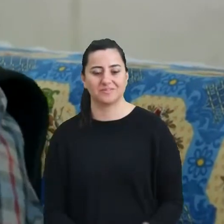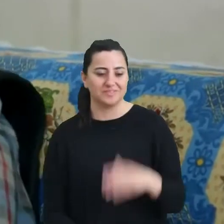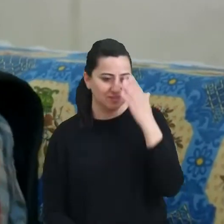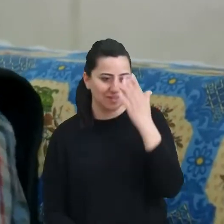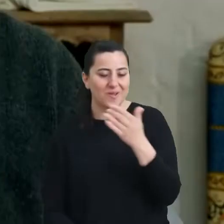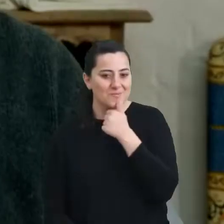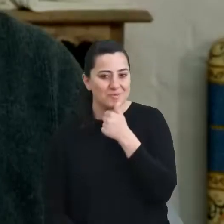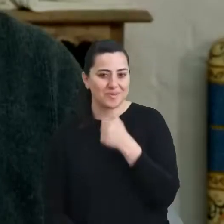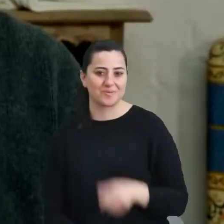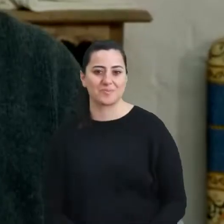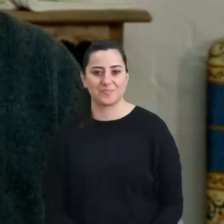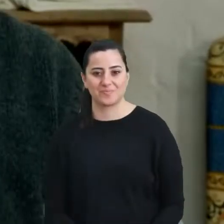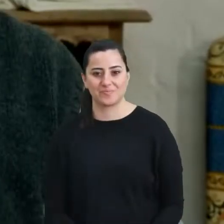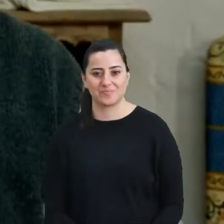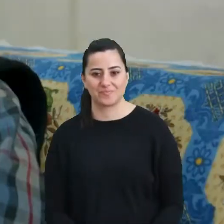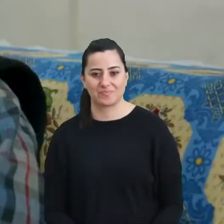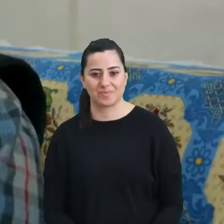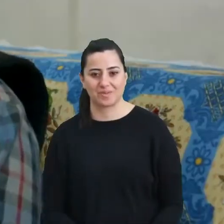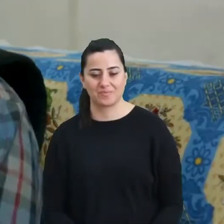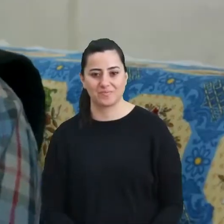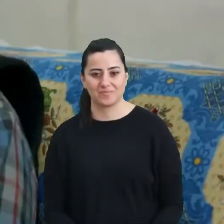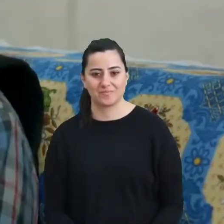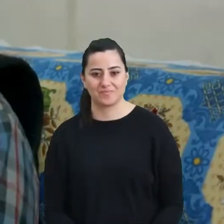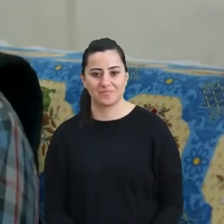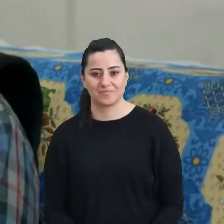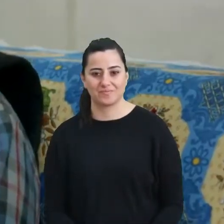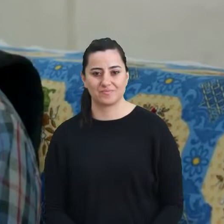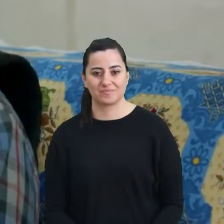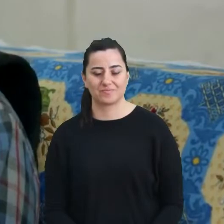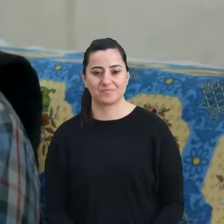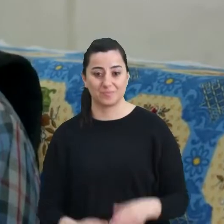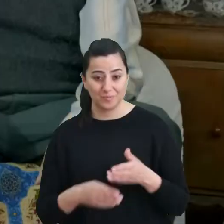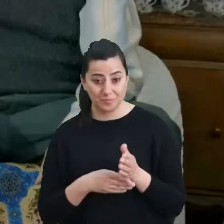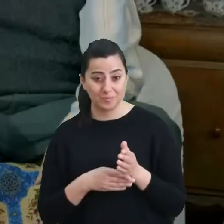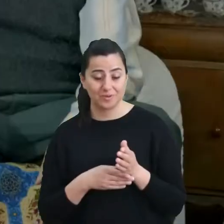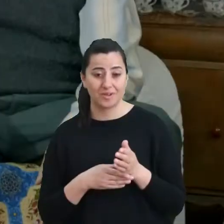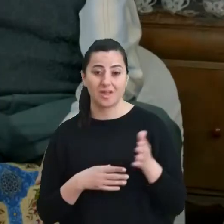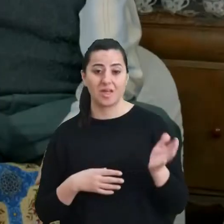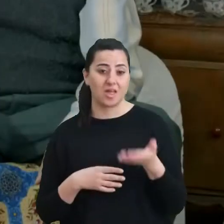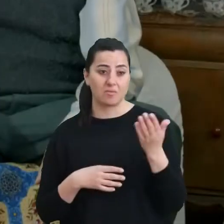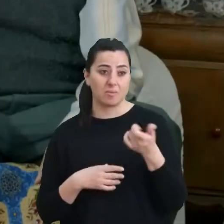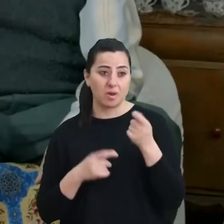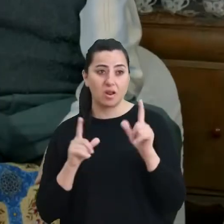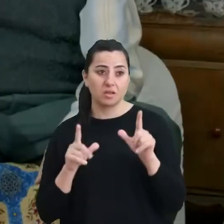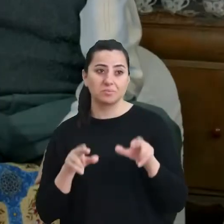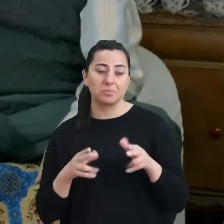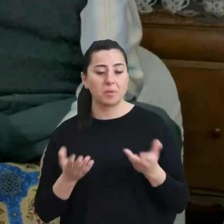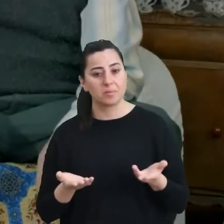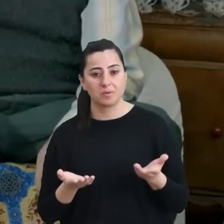Sağ ol baba. Minnetkar gülümsedi. Gerçi epey bir para lazım gibi